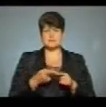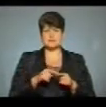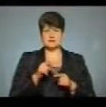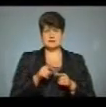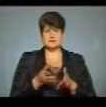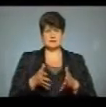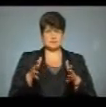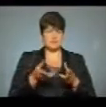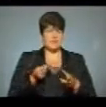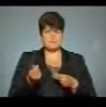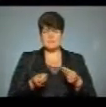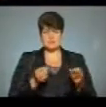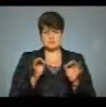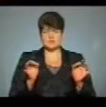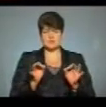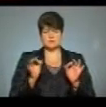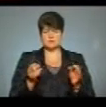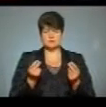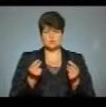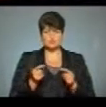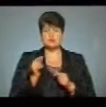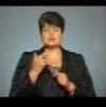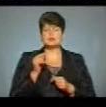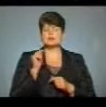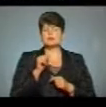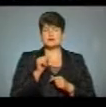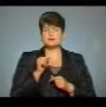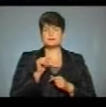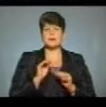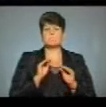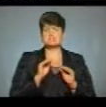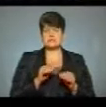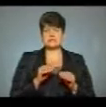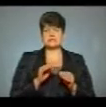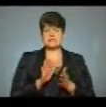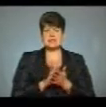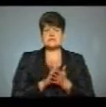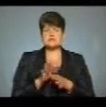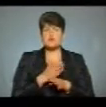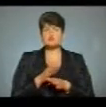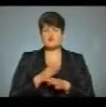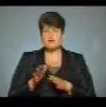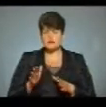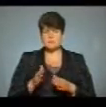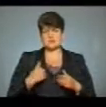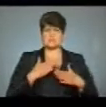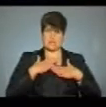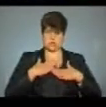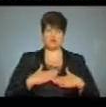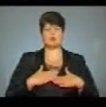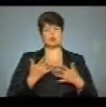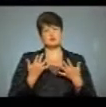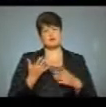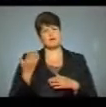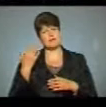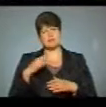не платимо жодних коштів, оскільки вони тут поставлені для сортування відходів. Ми задоволені, оскільки раніше